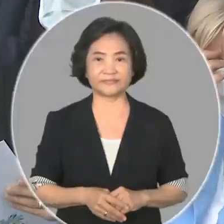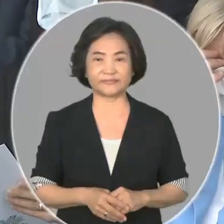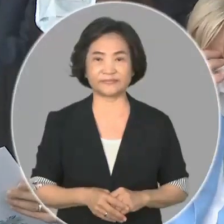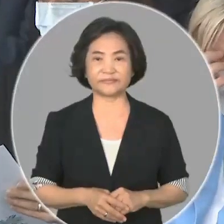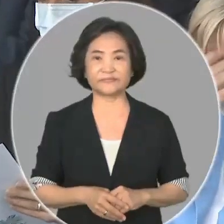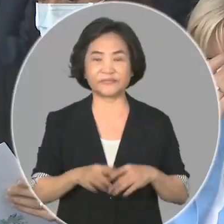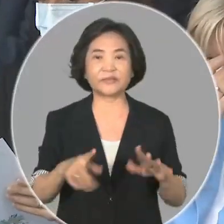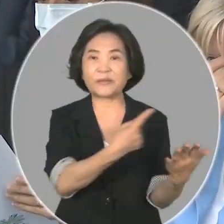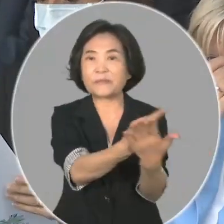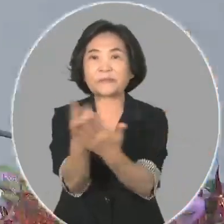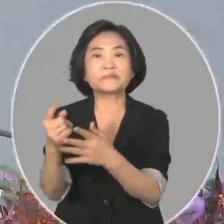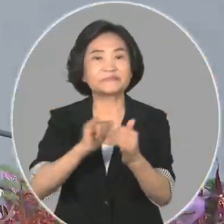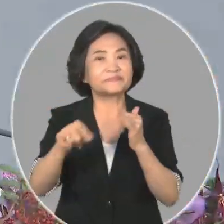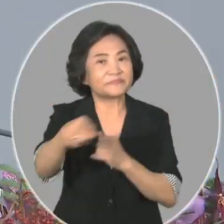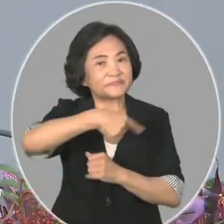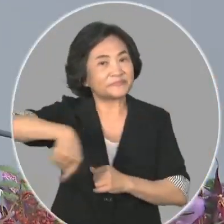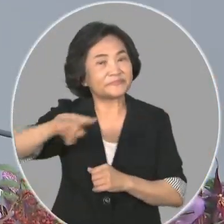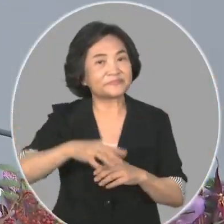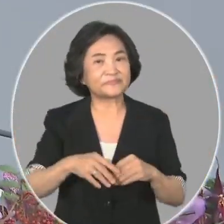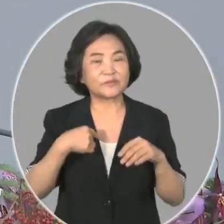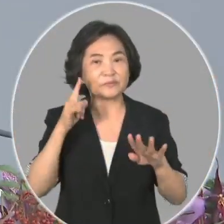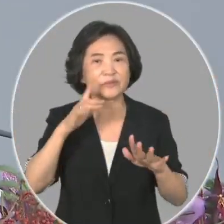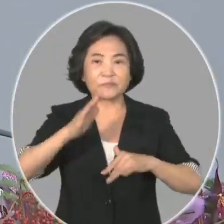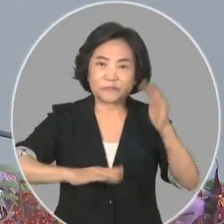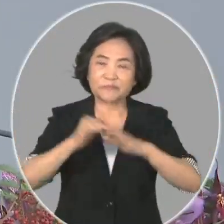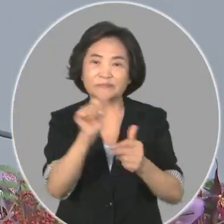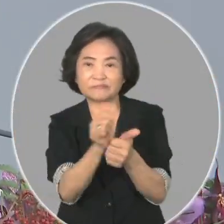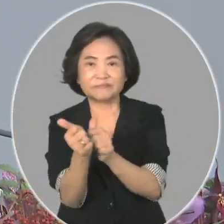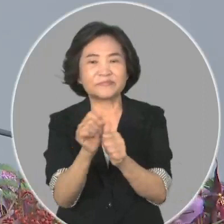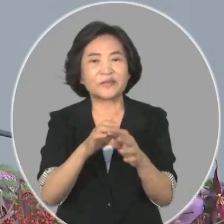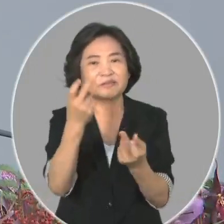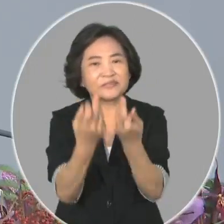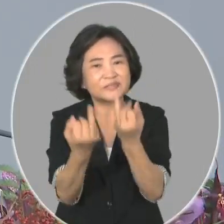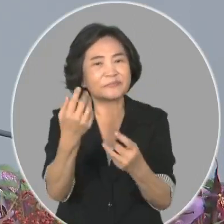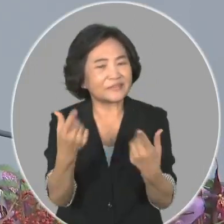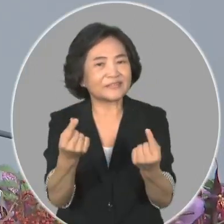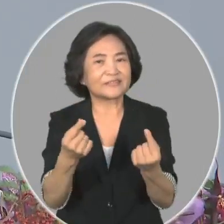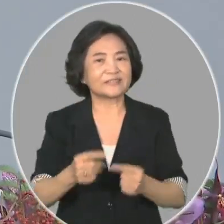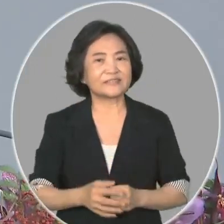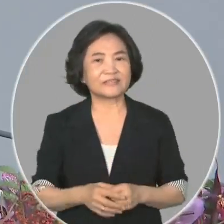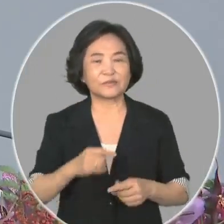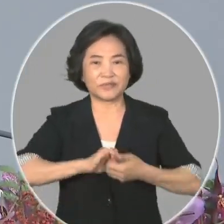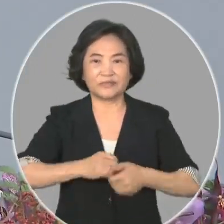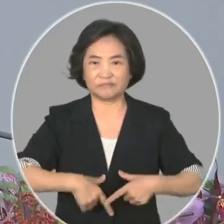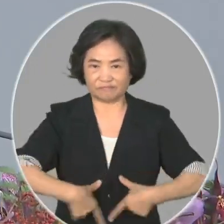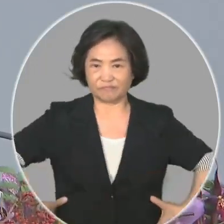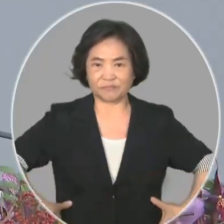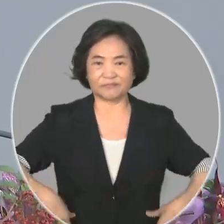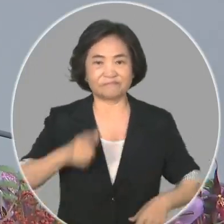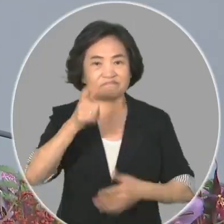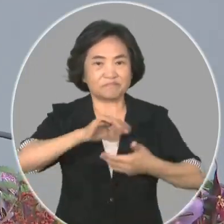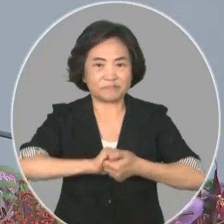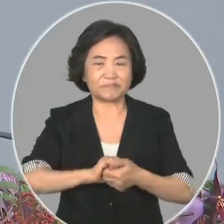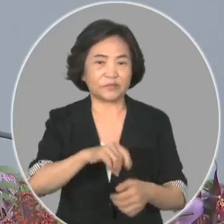各位国人同胞，我们是彼此的手足，让我们勇敢坚定，自